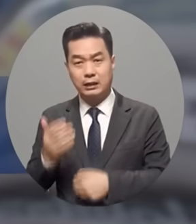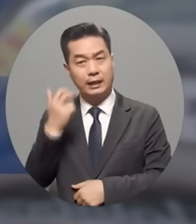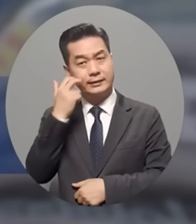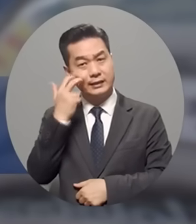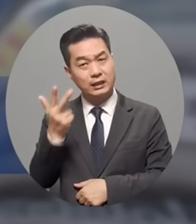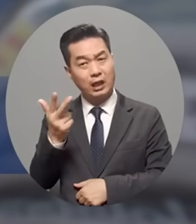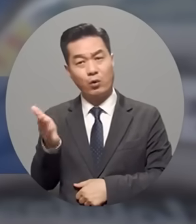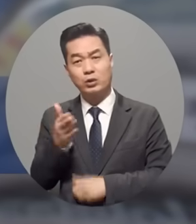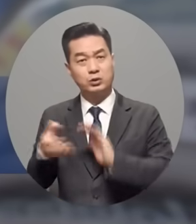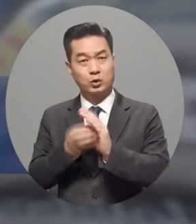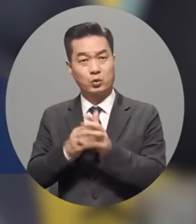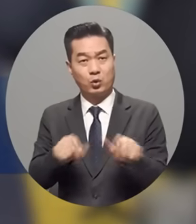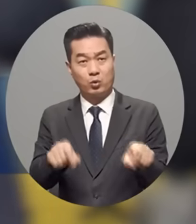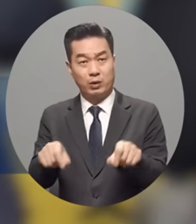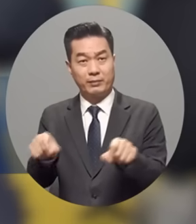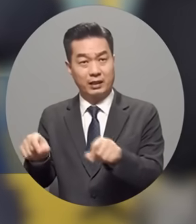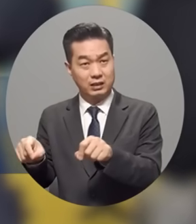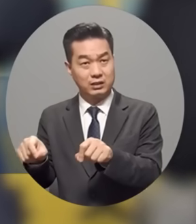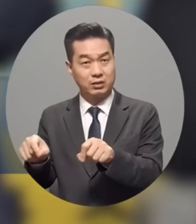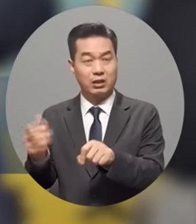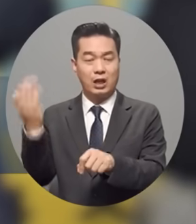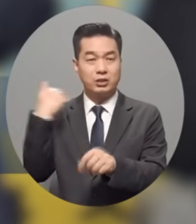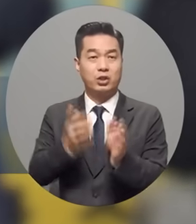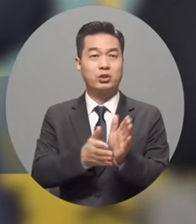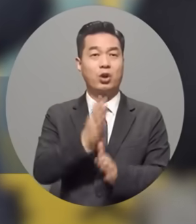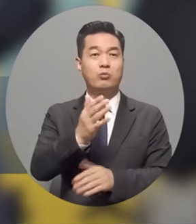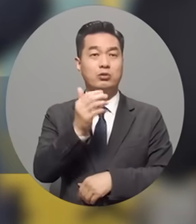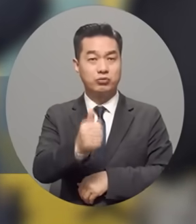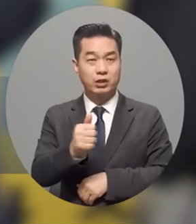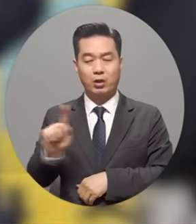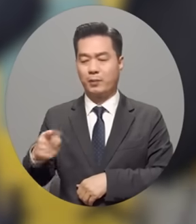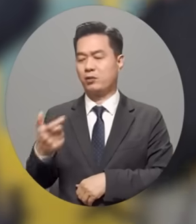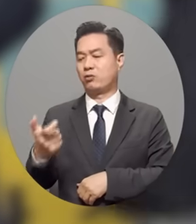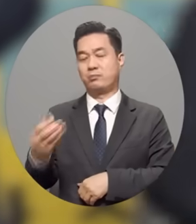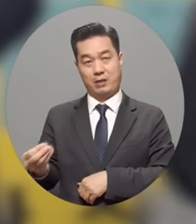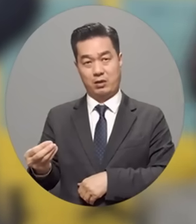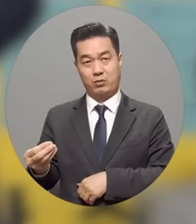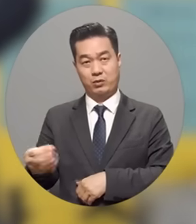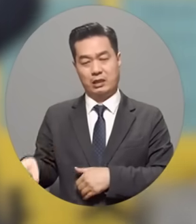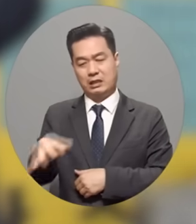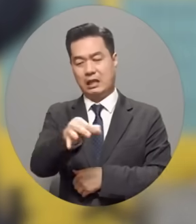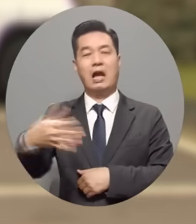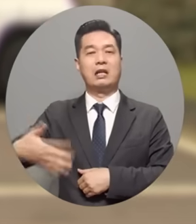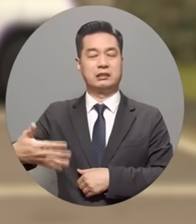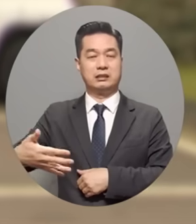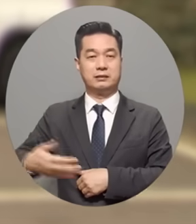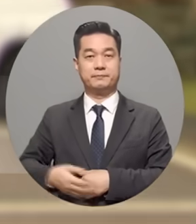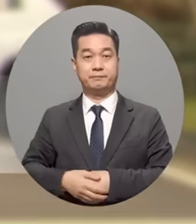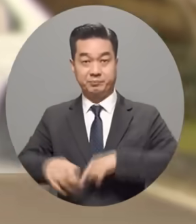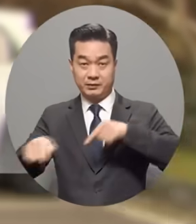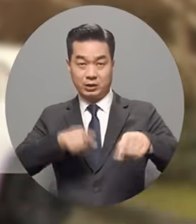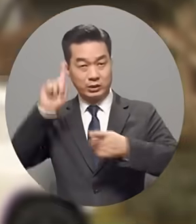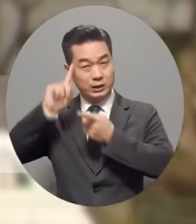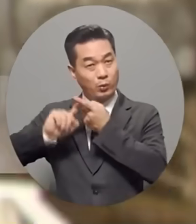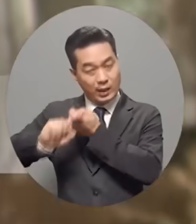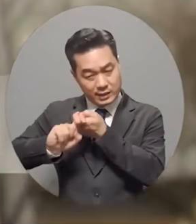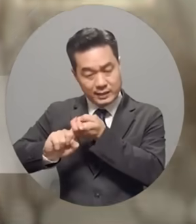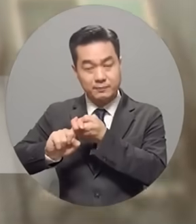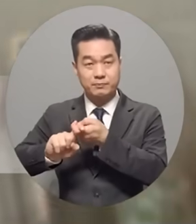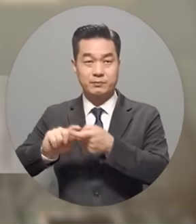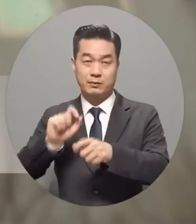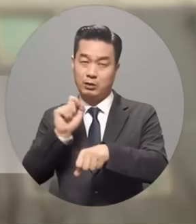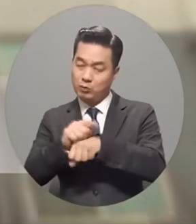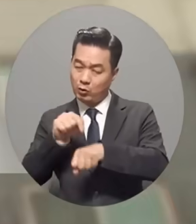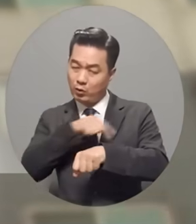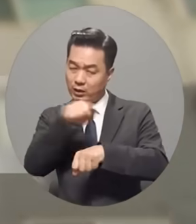전 건물 주인하고 160만 원인가가 정산이 안 됐어요. 정치에 대한 관심이나 성향에 대해선